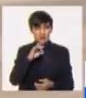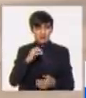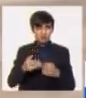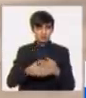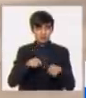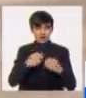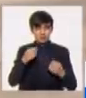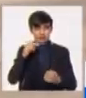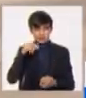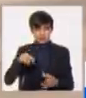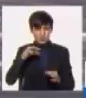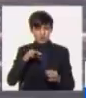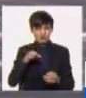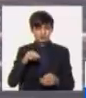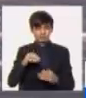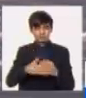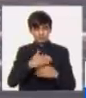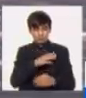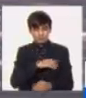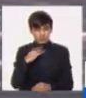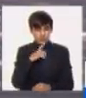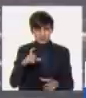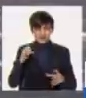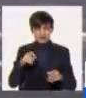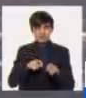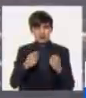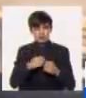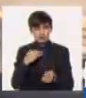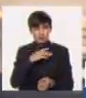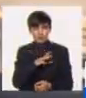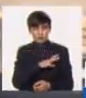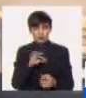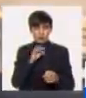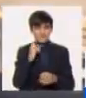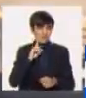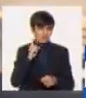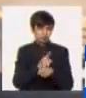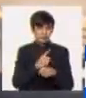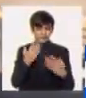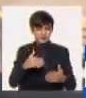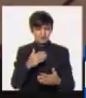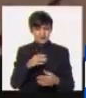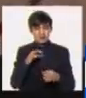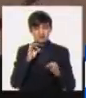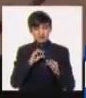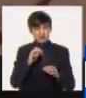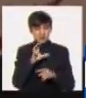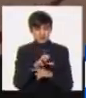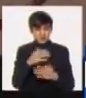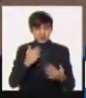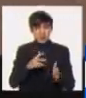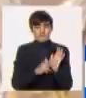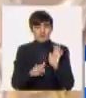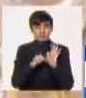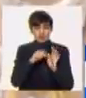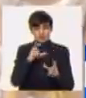нарушения режима чрезвычайного положения. Большинство нарушителей вынесли предупреждения. 86 горожан отделались штрафами